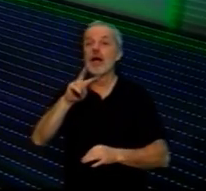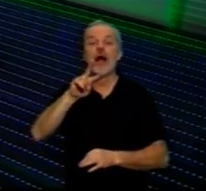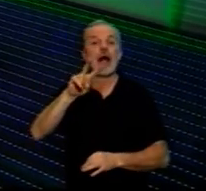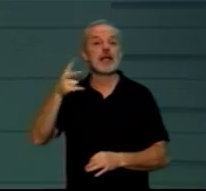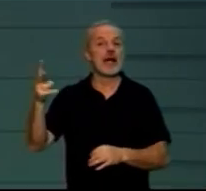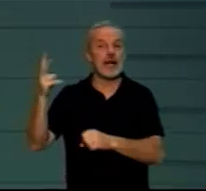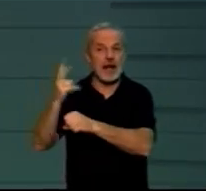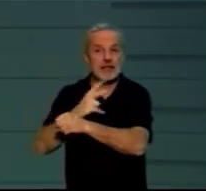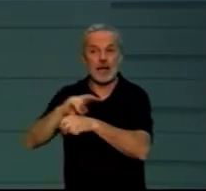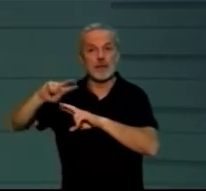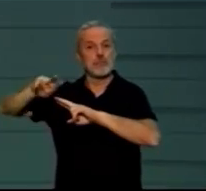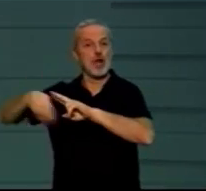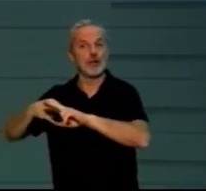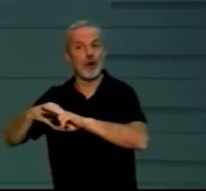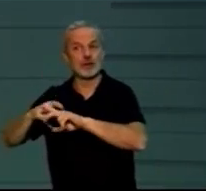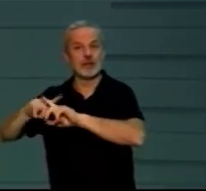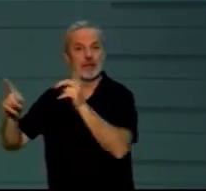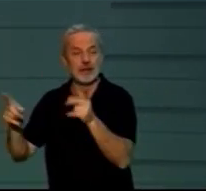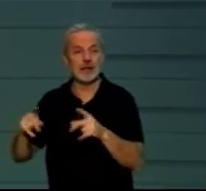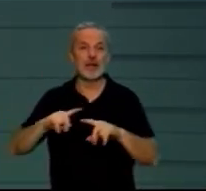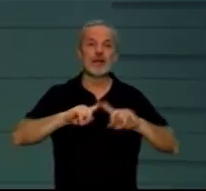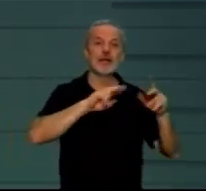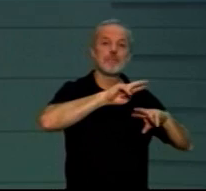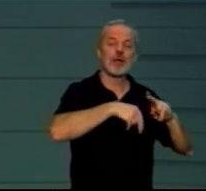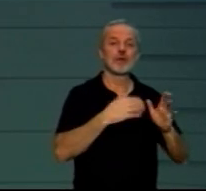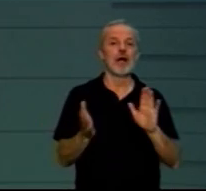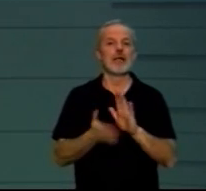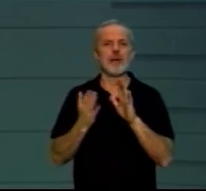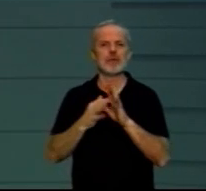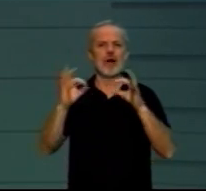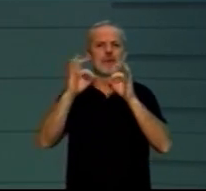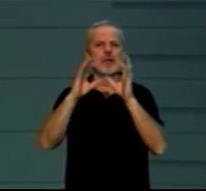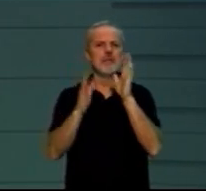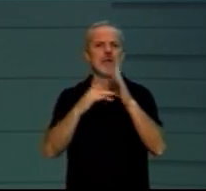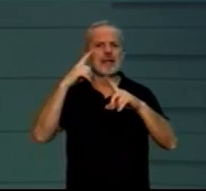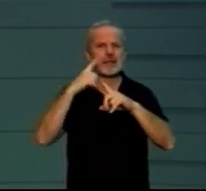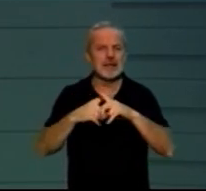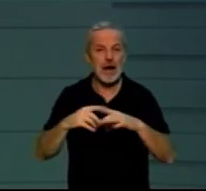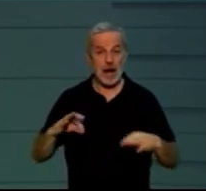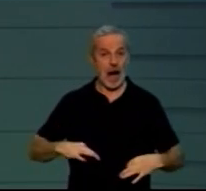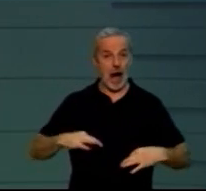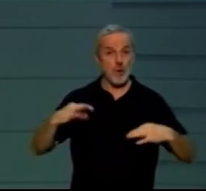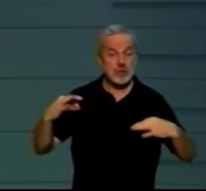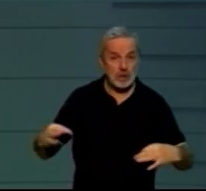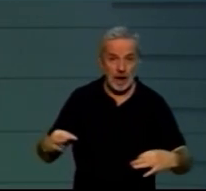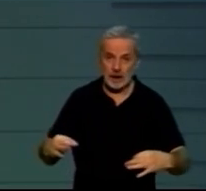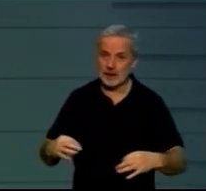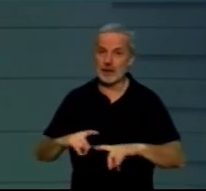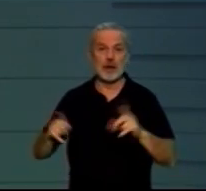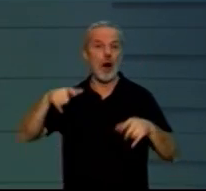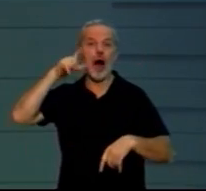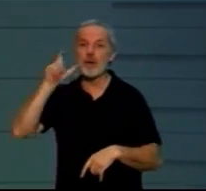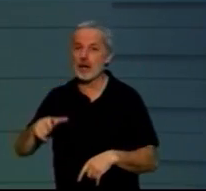jej preferují. BMX je nesmírně populární v Austrálii, Jižní a Severní Americe